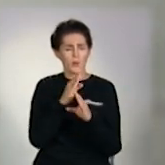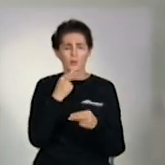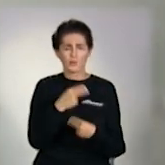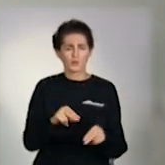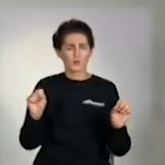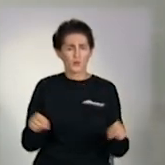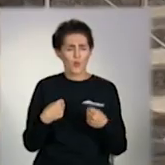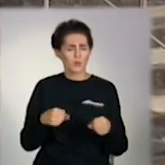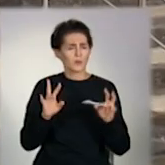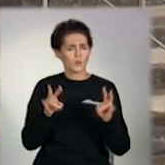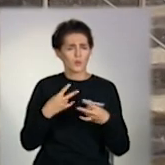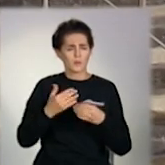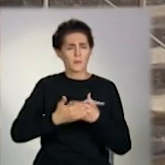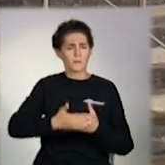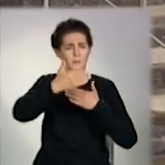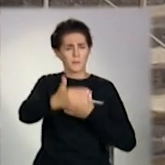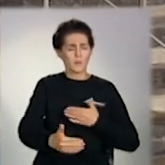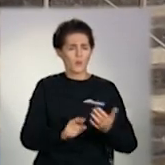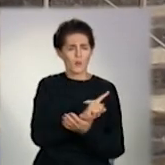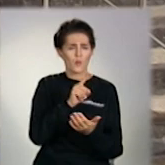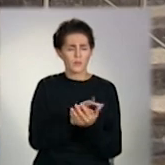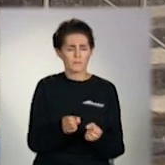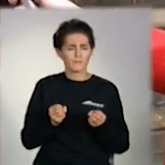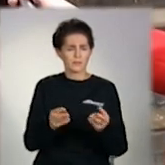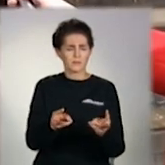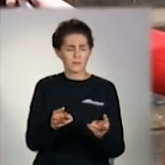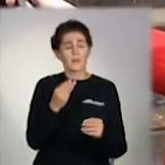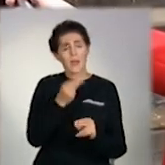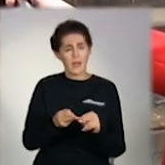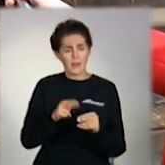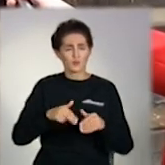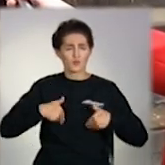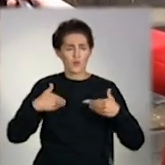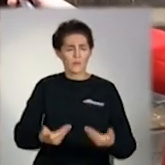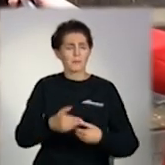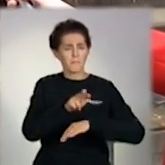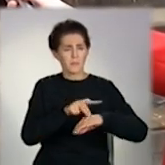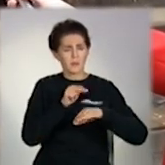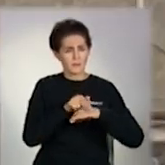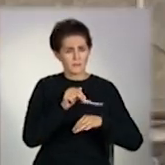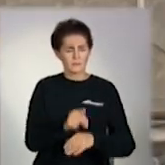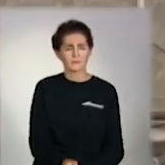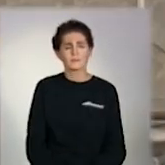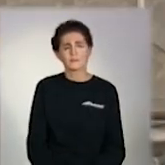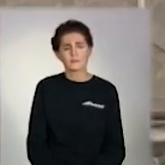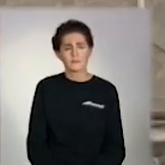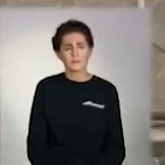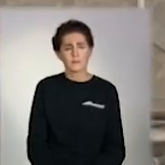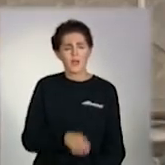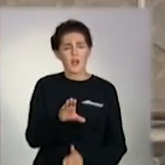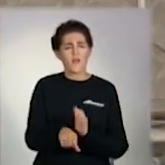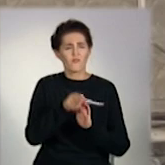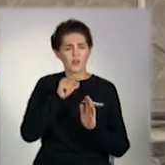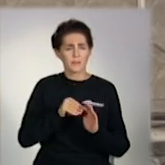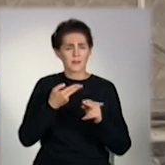розганятися, дотримуватися дистанції та обов'язково вмикати фари, радять поліції. І вибирати таку швидкість